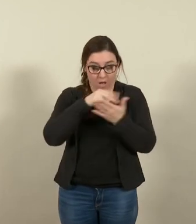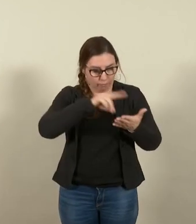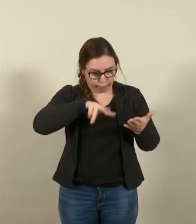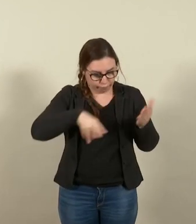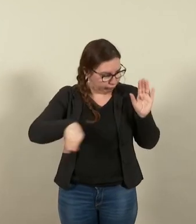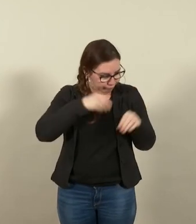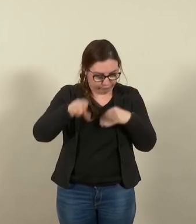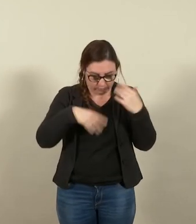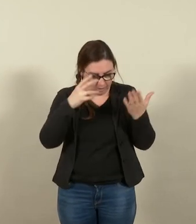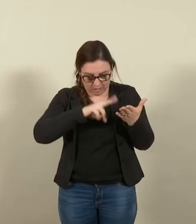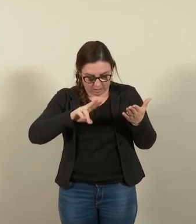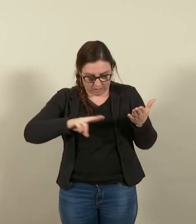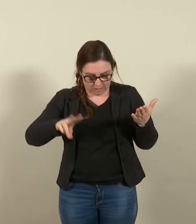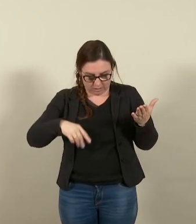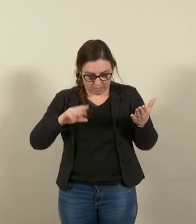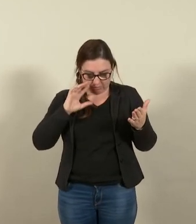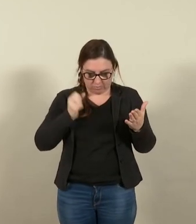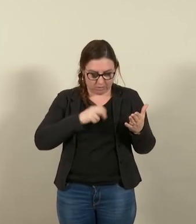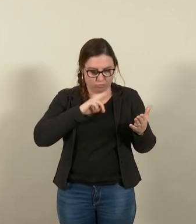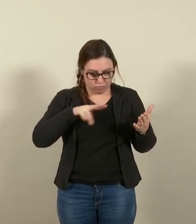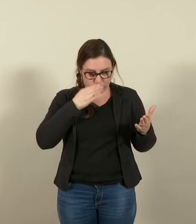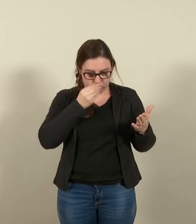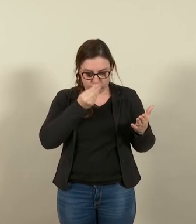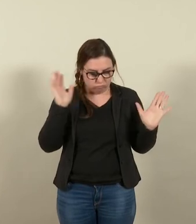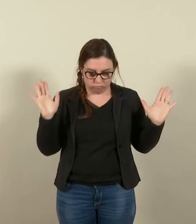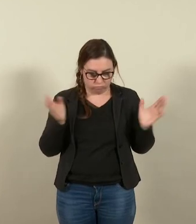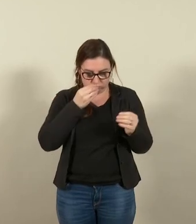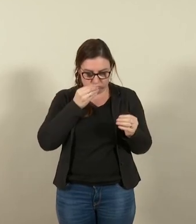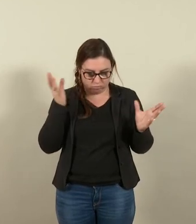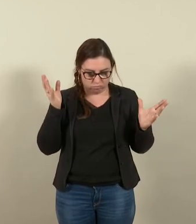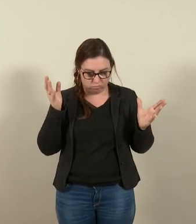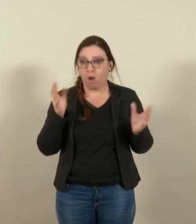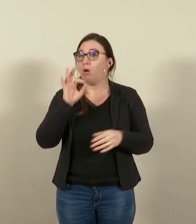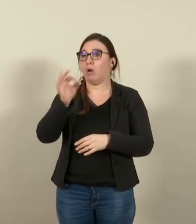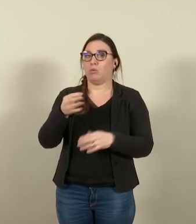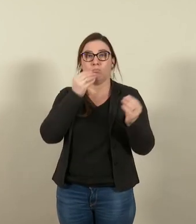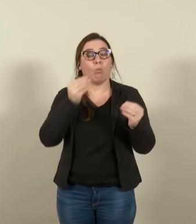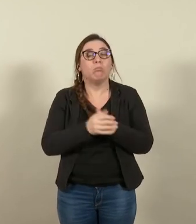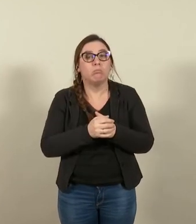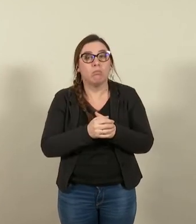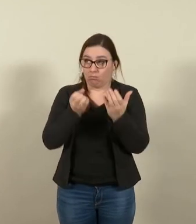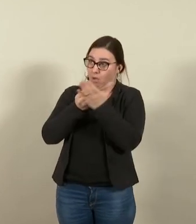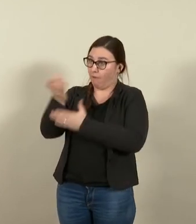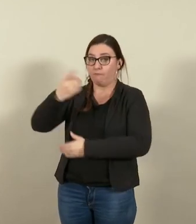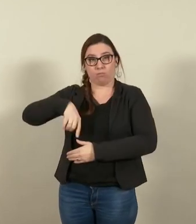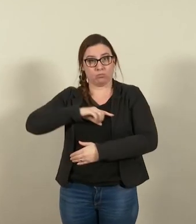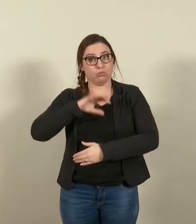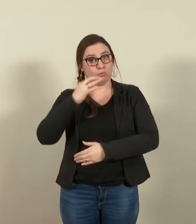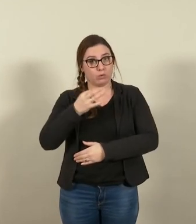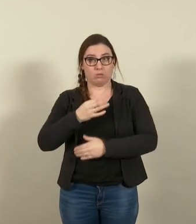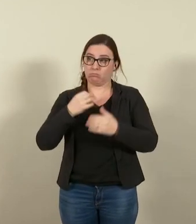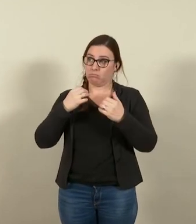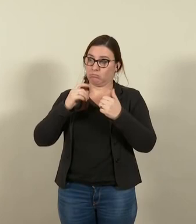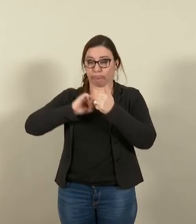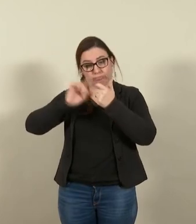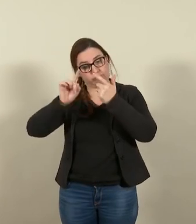papiers vous l'avez déjà oui c'est tout nous vous dem oui nous faisons donc maintenant le savoir que nous nous manquons pas donc d'occasion donc